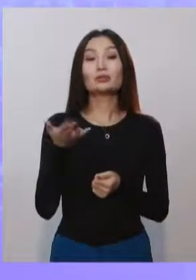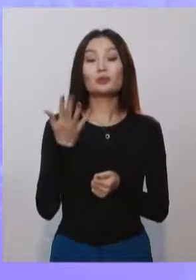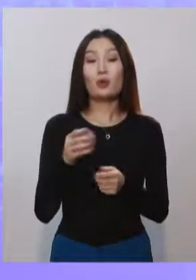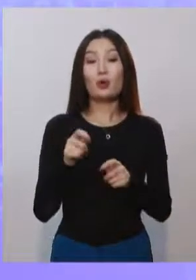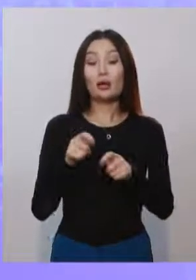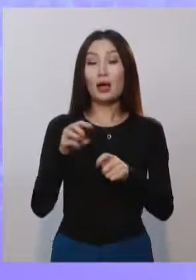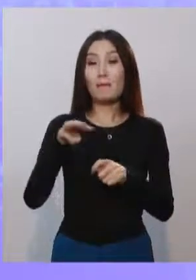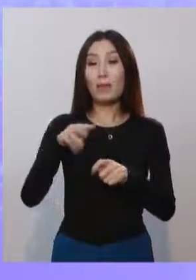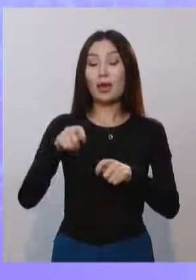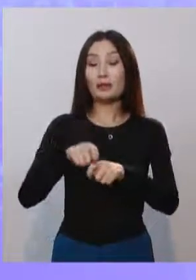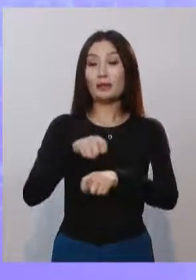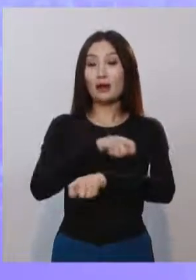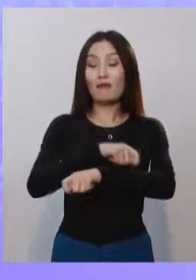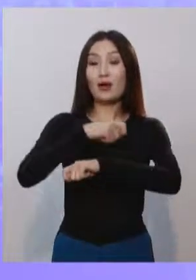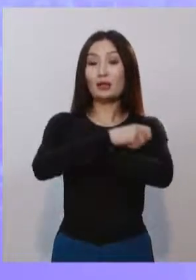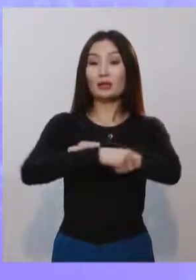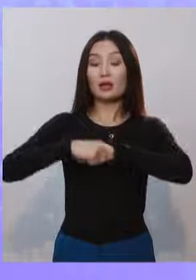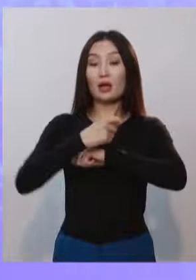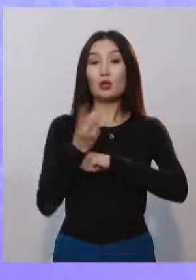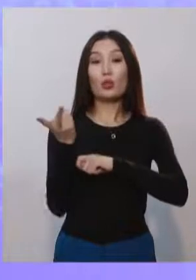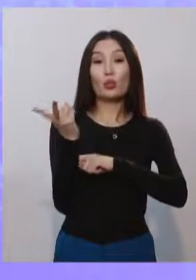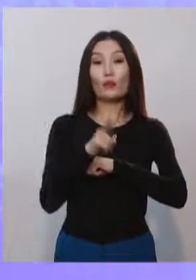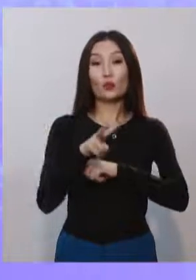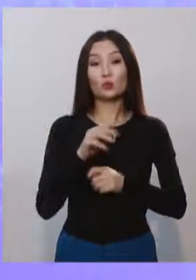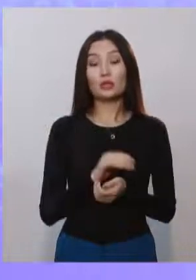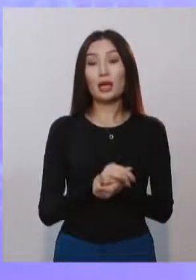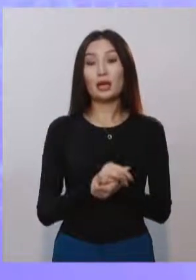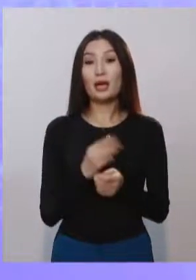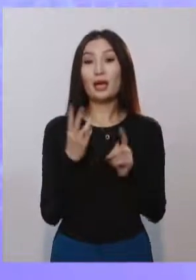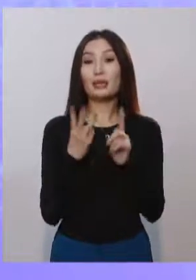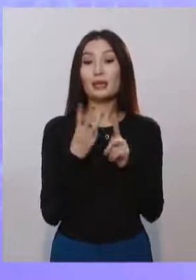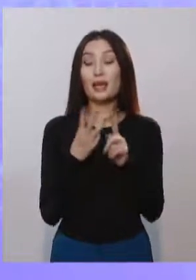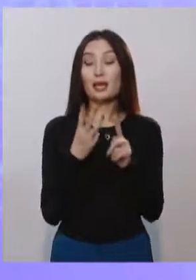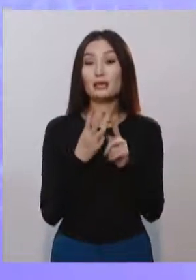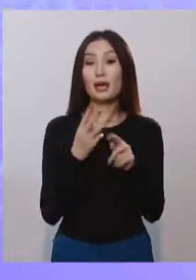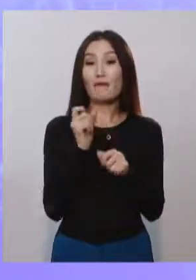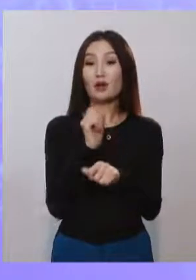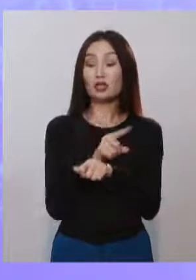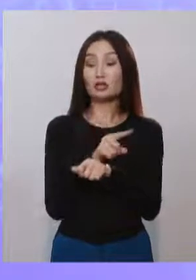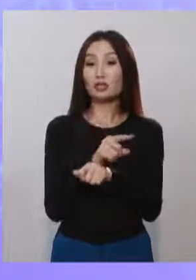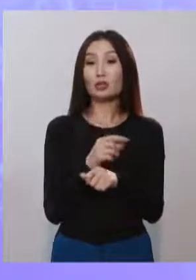метров ткани в двух кусках третье выражение